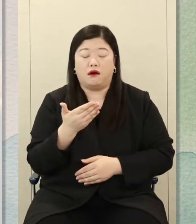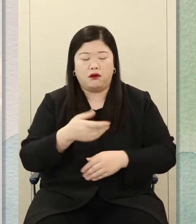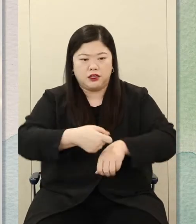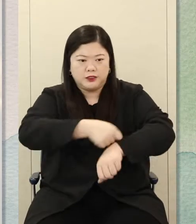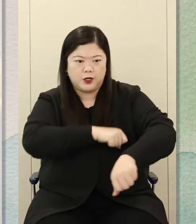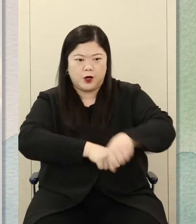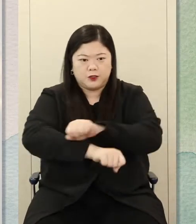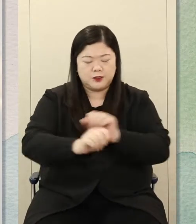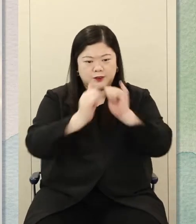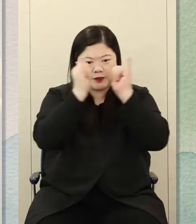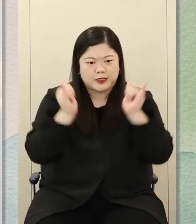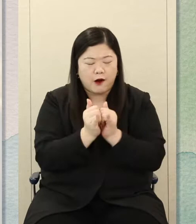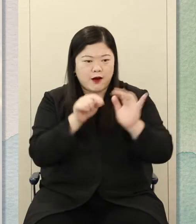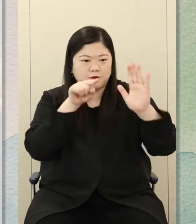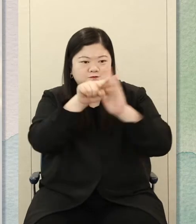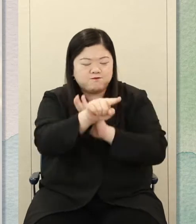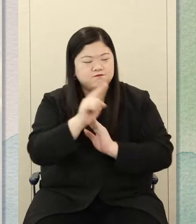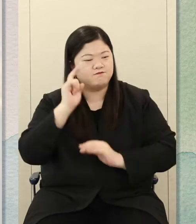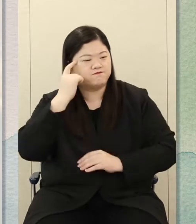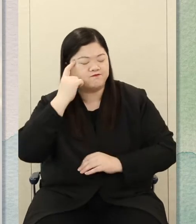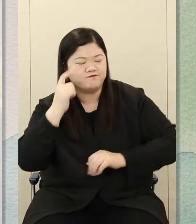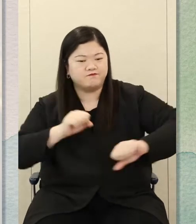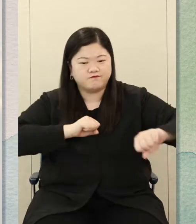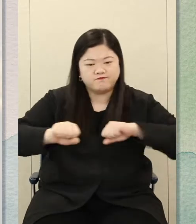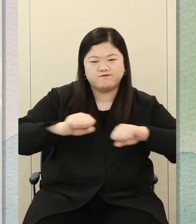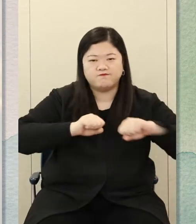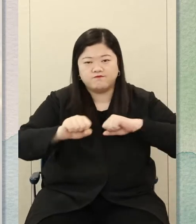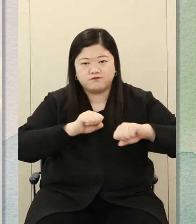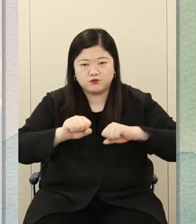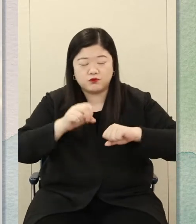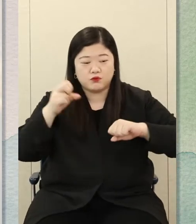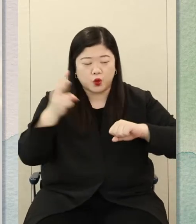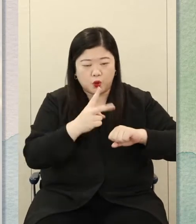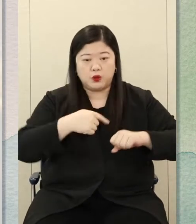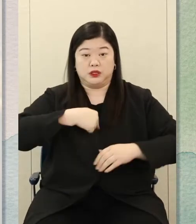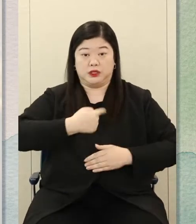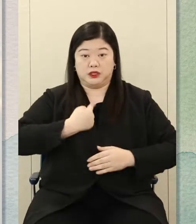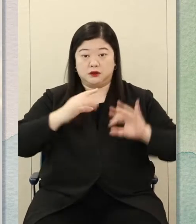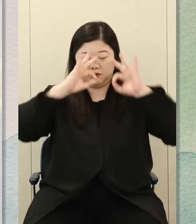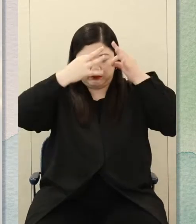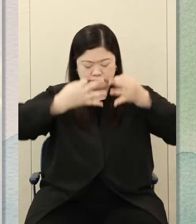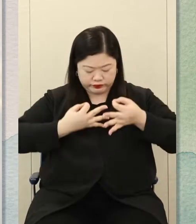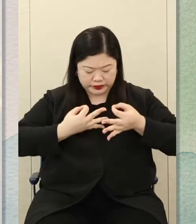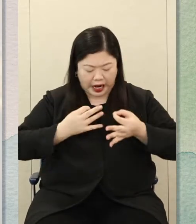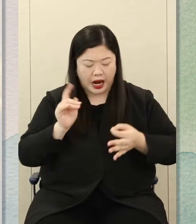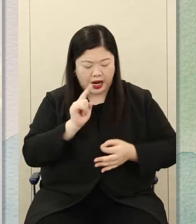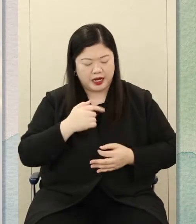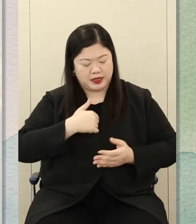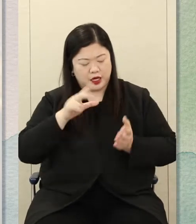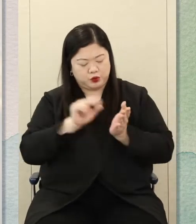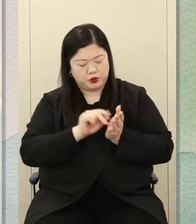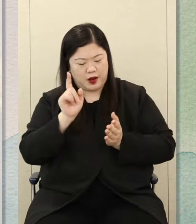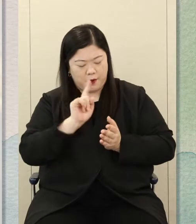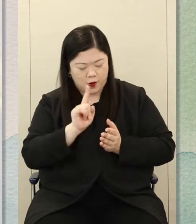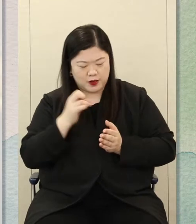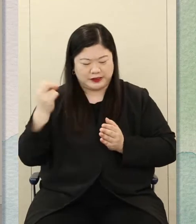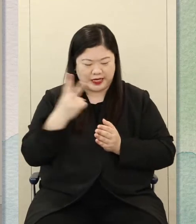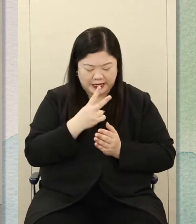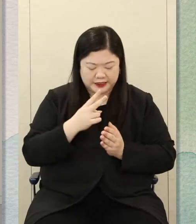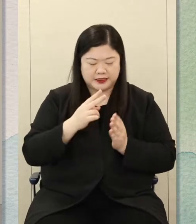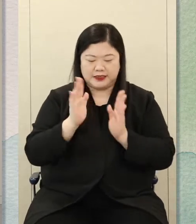적극적으로 참여하는 내지는 생각하면서 참여하는 그런 성찰하는 시민들이 같이 줄어들기